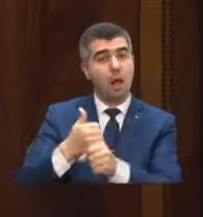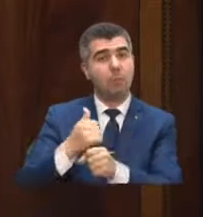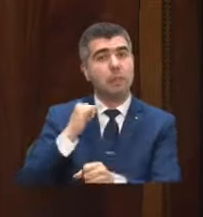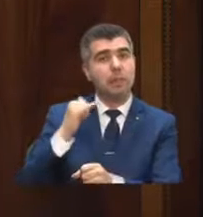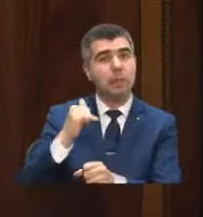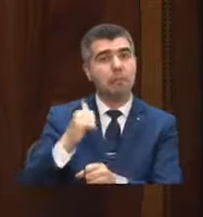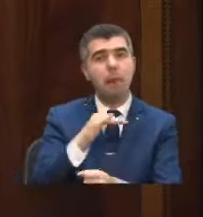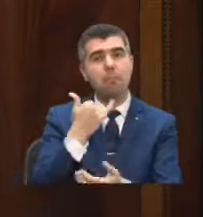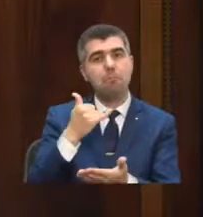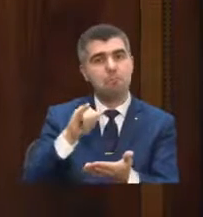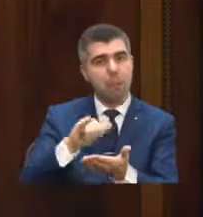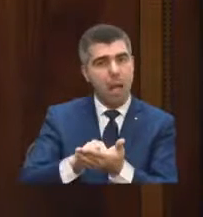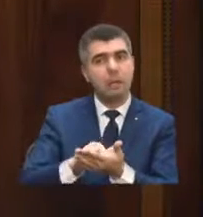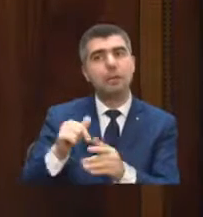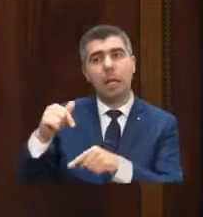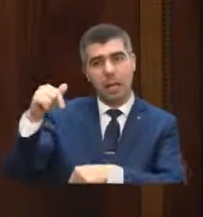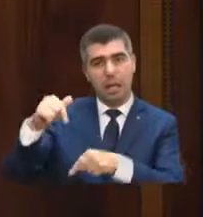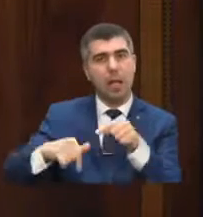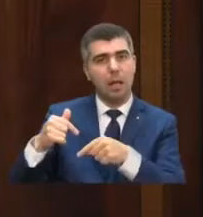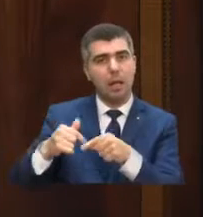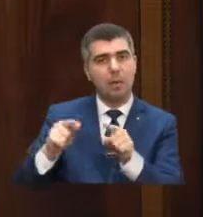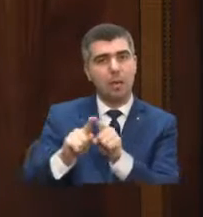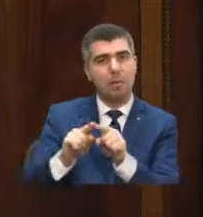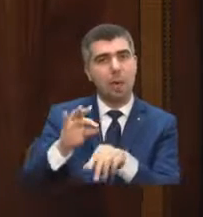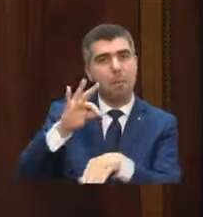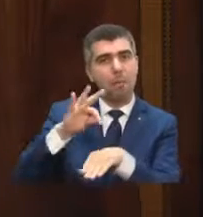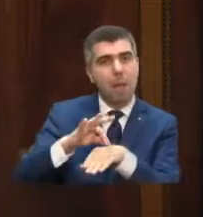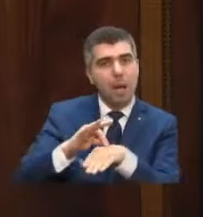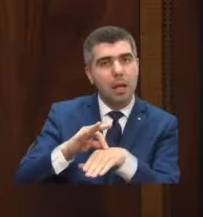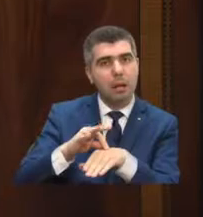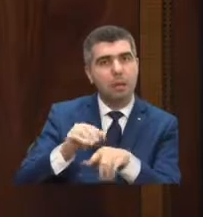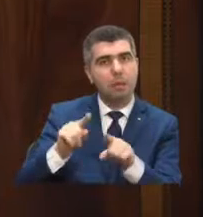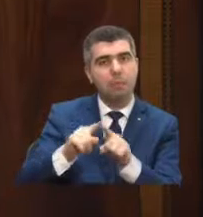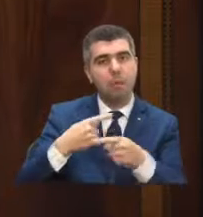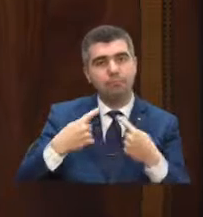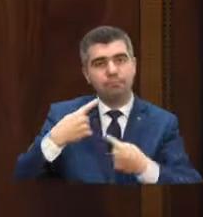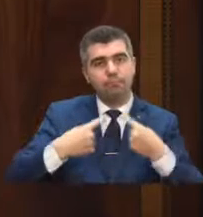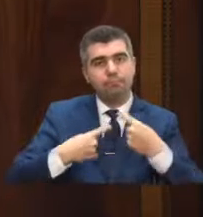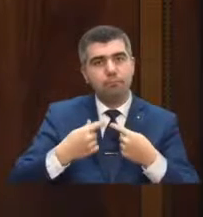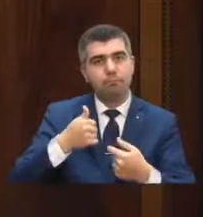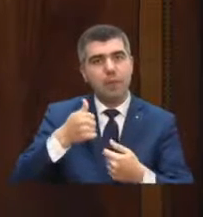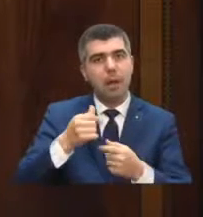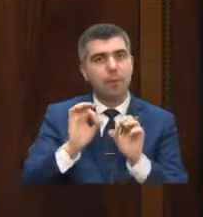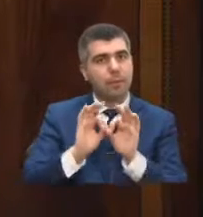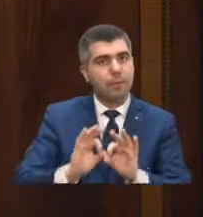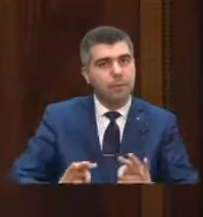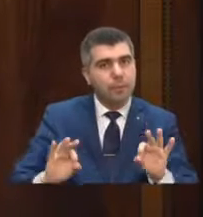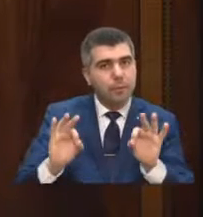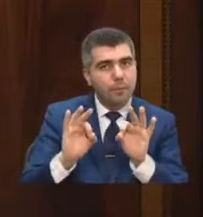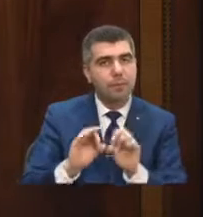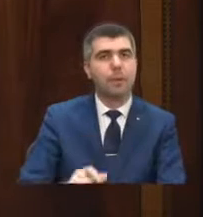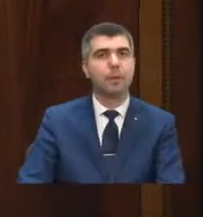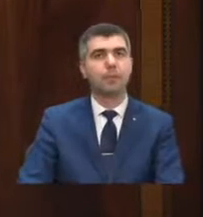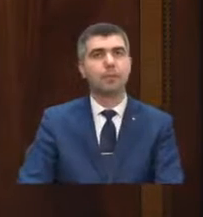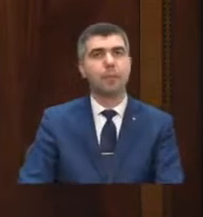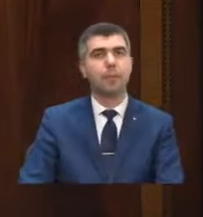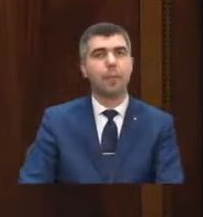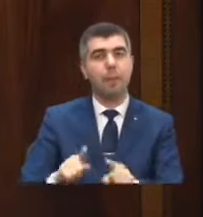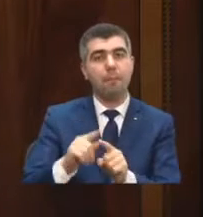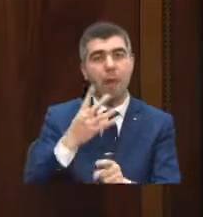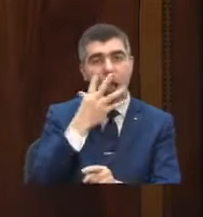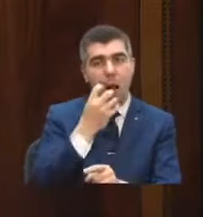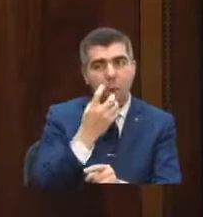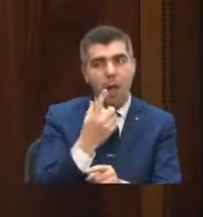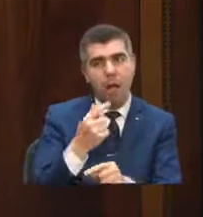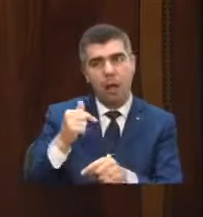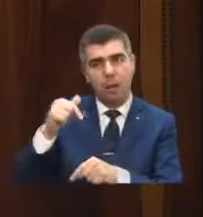وفيات ناتجه على هاد العدوى ديال التهاب التنفس. واش فيها الجريب ولا ما فيهاش؟ هذا ماشي